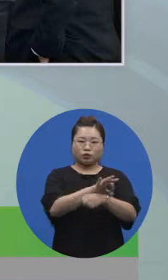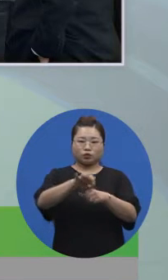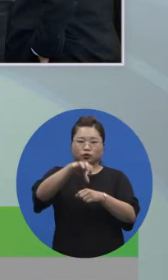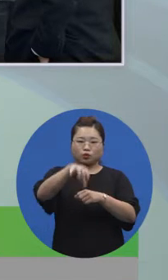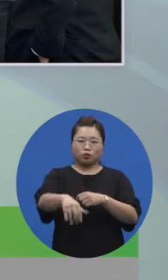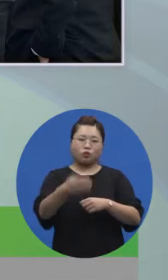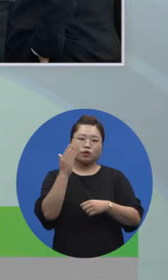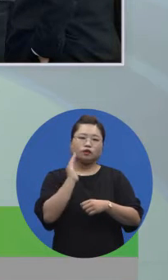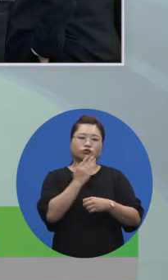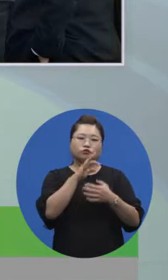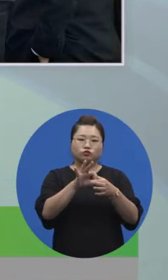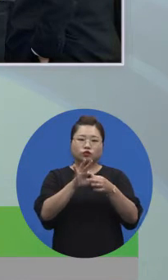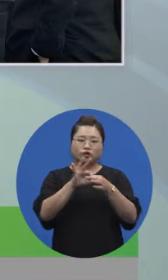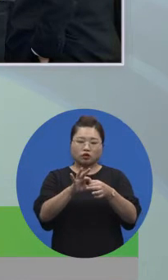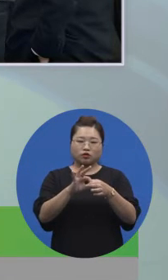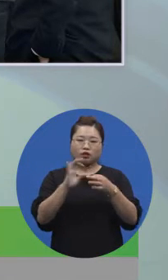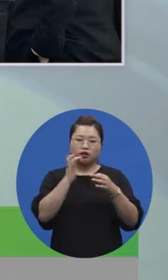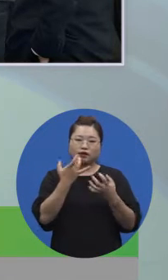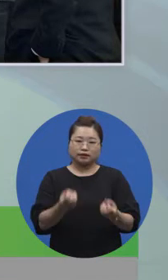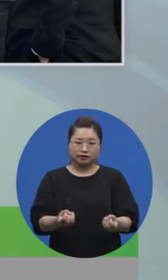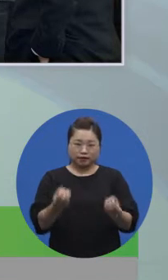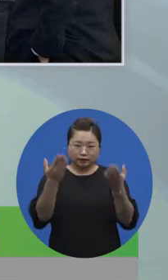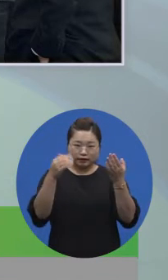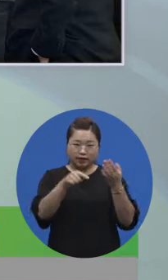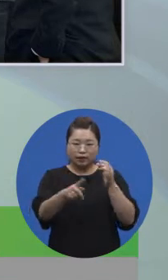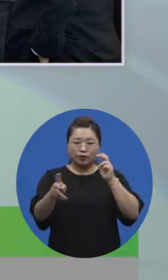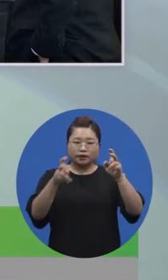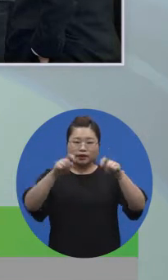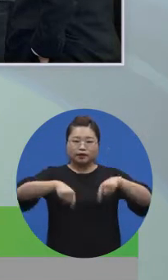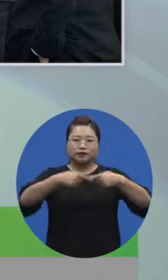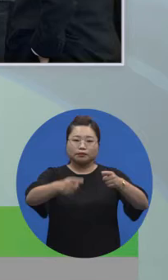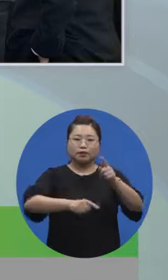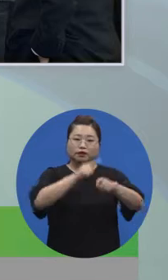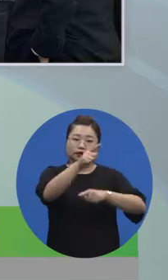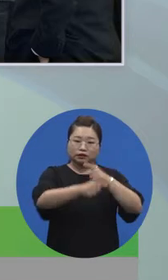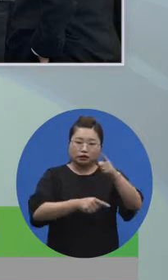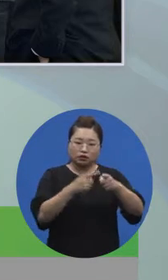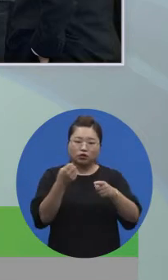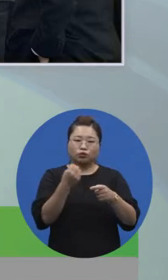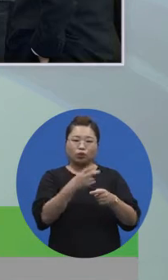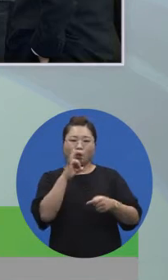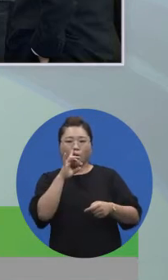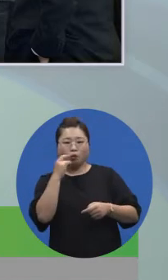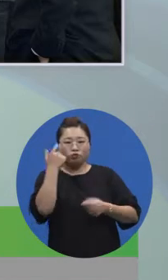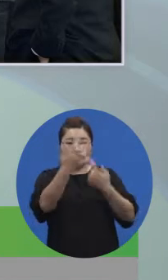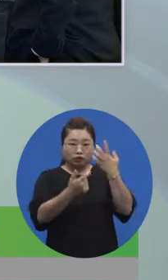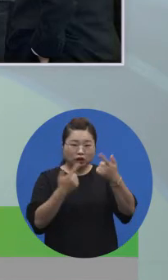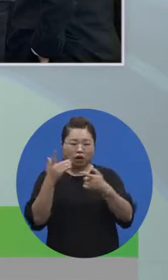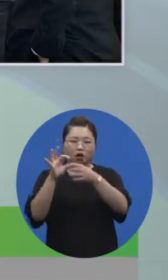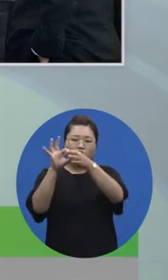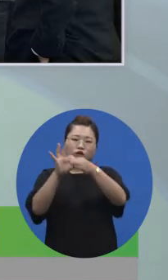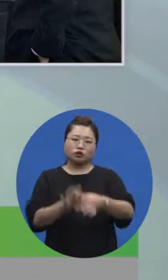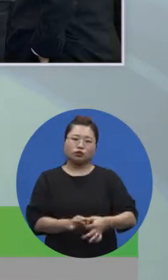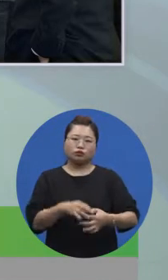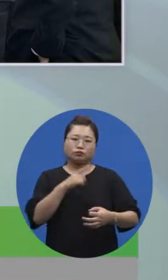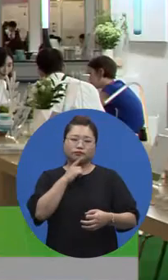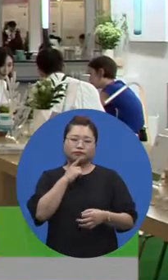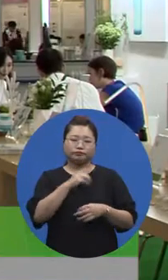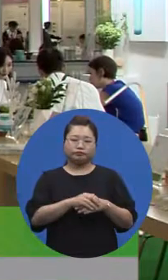2018 오송 화장품 뷰티 산업 엑스포의 화장품 뷰티 기업의 참가 신청과 참가 문의가 잇따르고 있습니다.